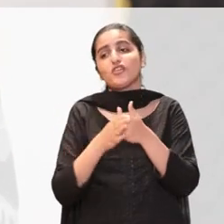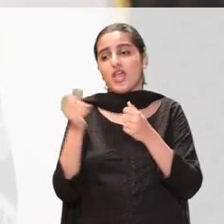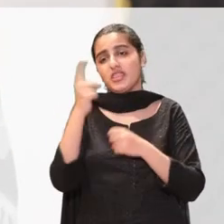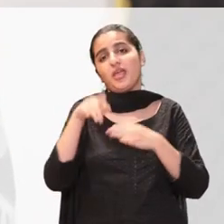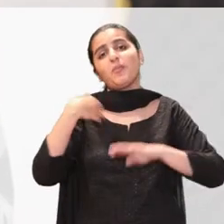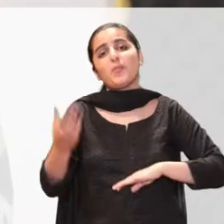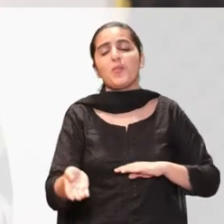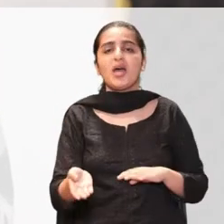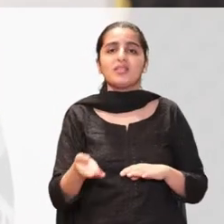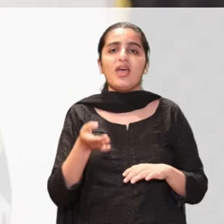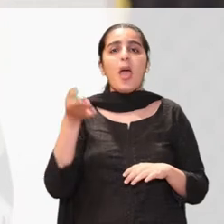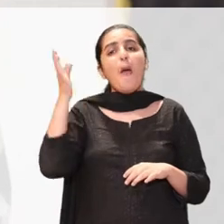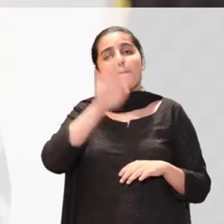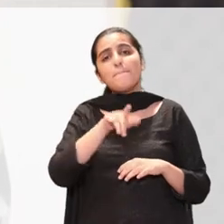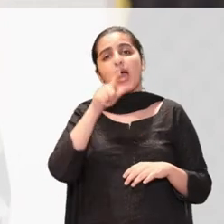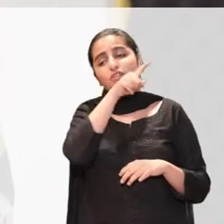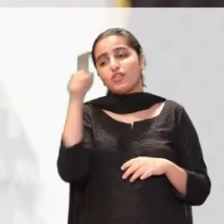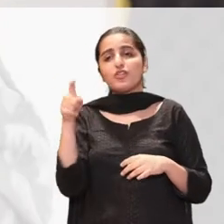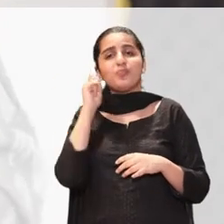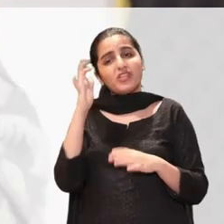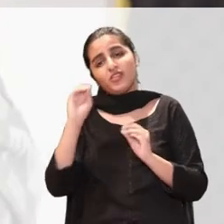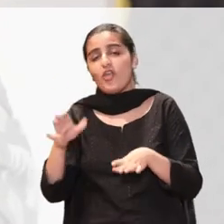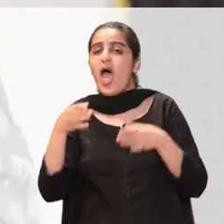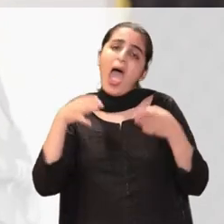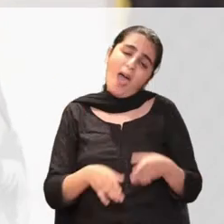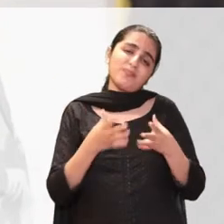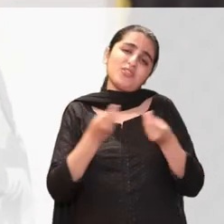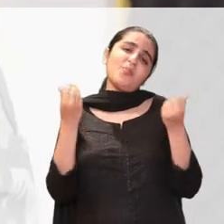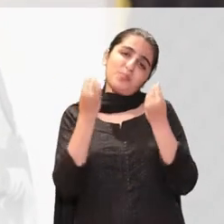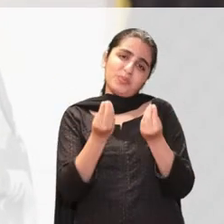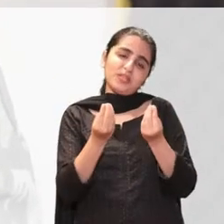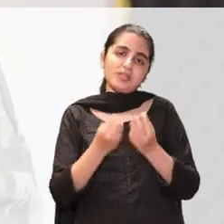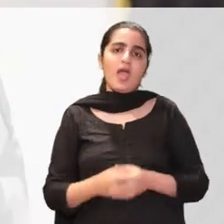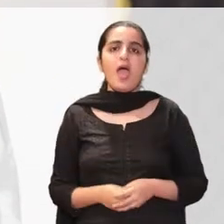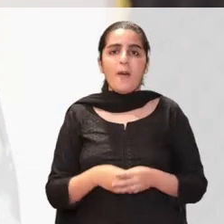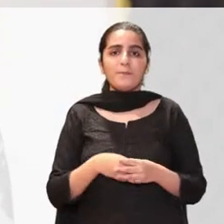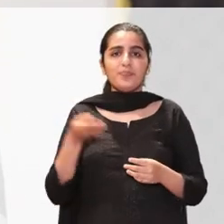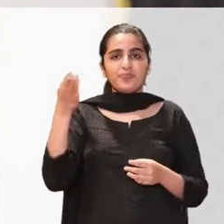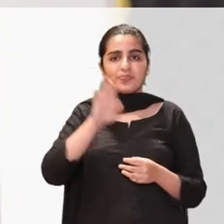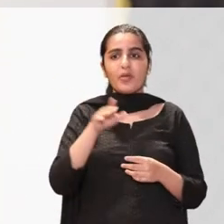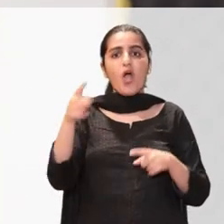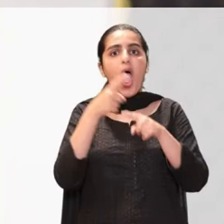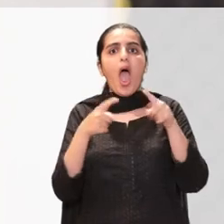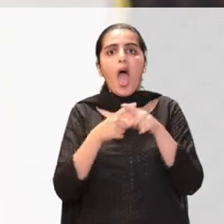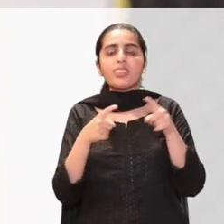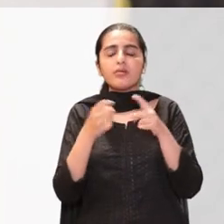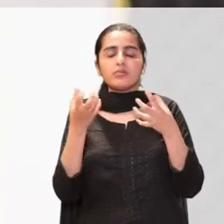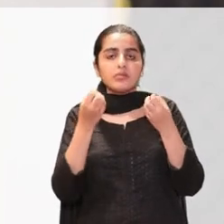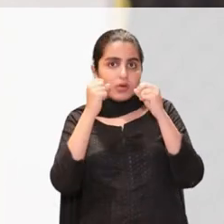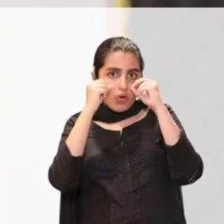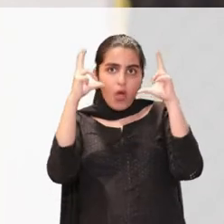मुझे सब कुछ हो गया ना तो मैं खिला रही हूं और मैं अनकॉन्शियस में गहरी हो भवितव्य उजड़ा उजड़ा